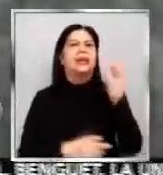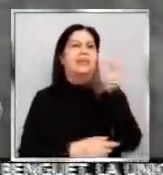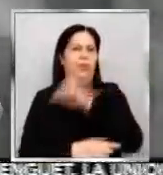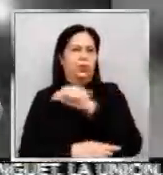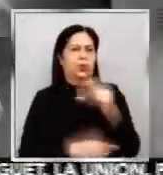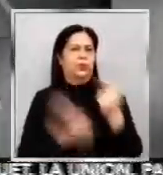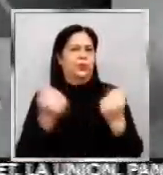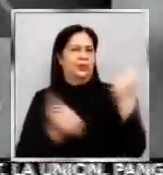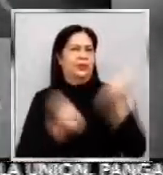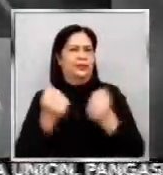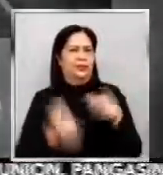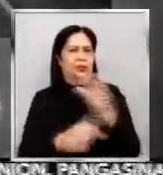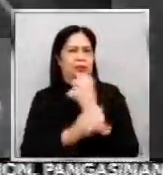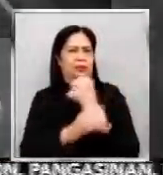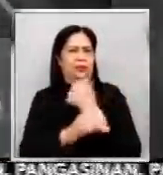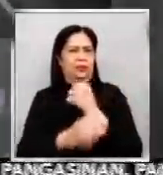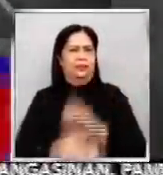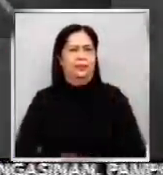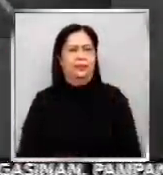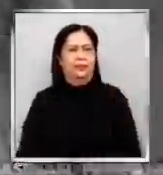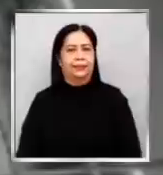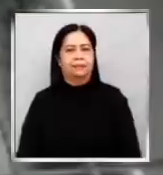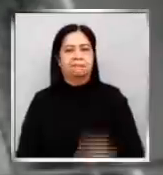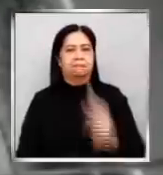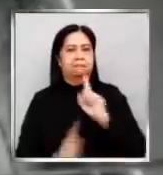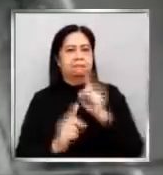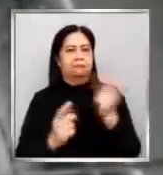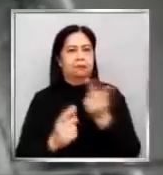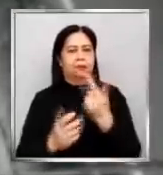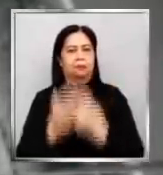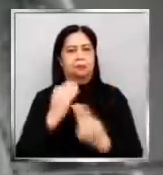kotse. Walang pahayag ang dalawa.